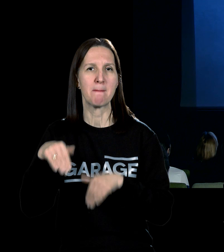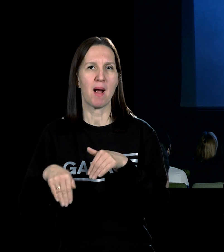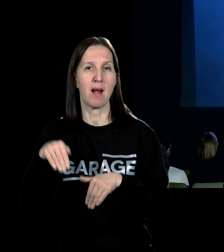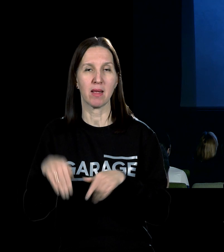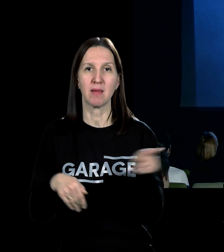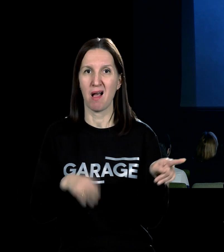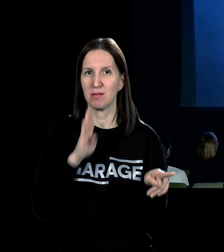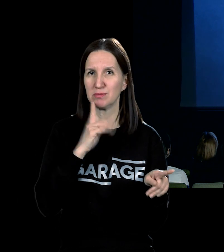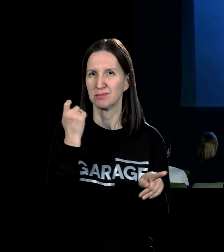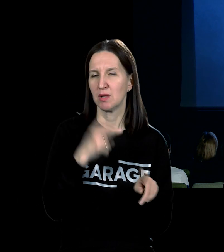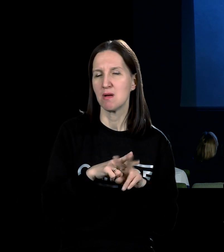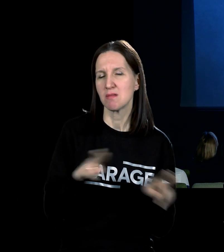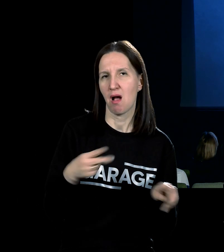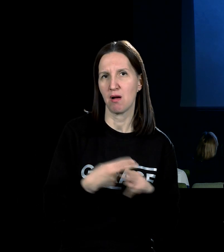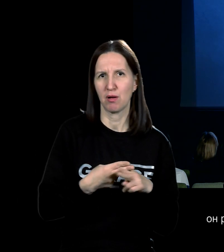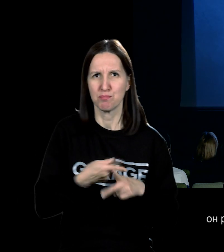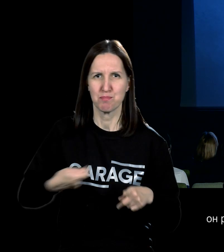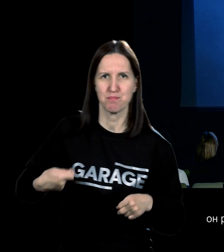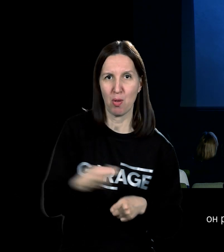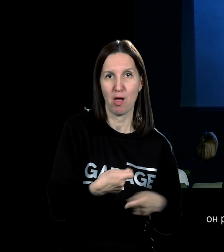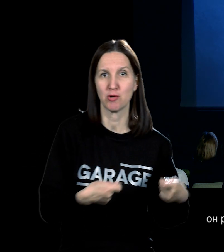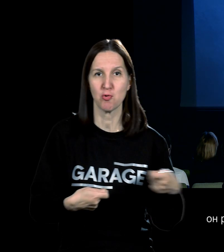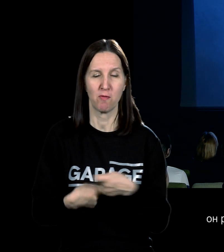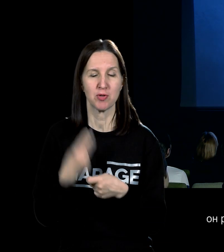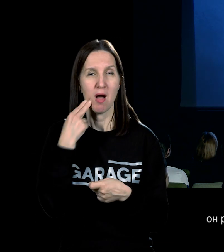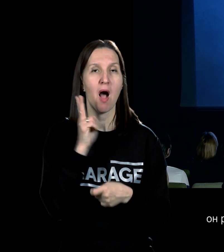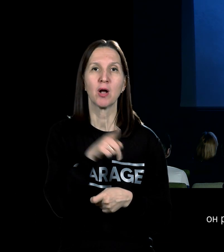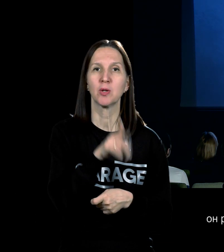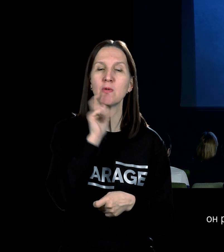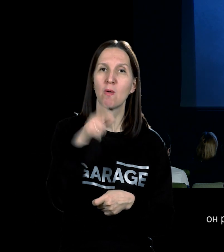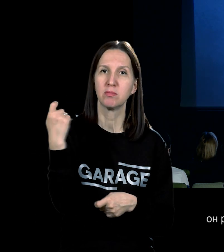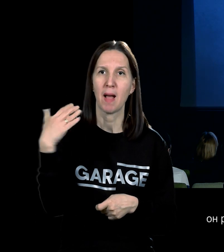Как она двигалась, правшой или левшой она была? Что это абсолютная реконструкция, как